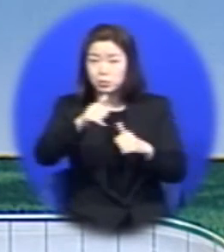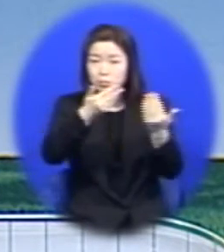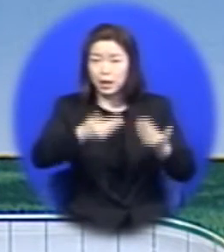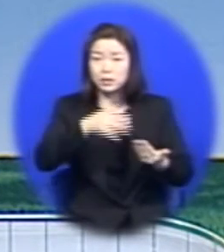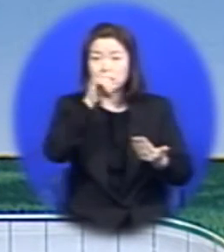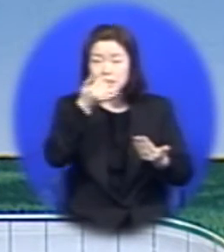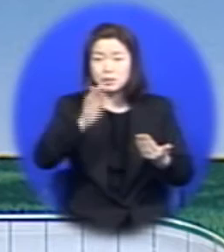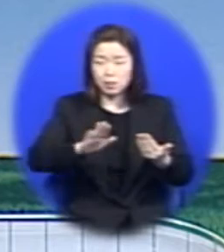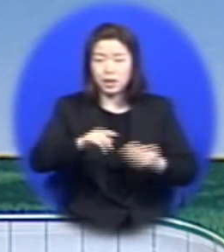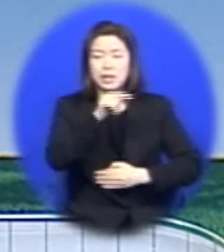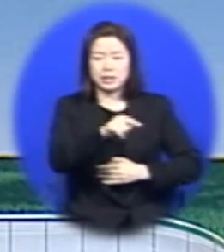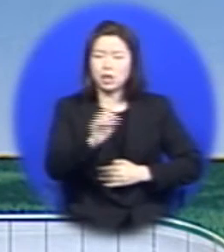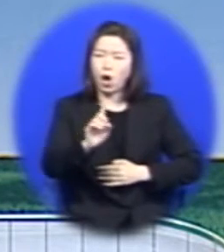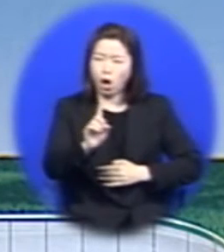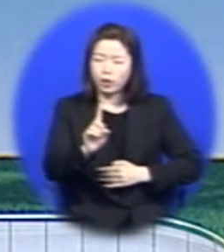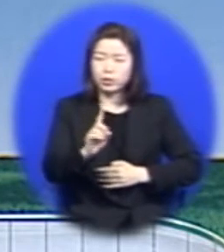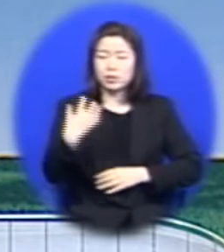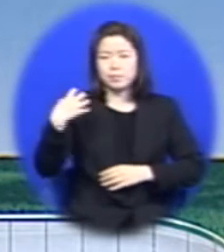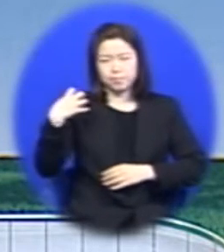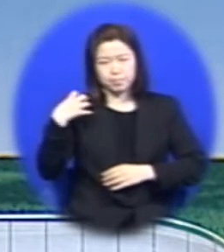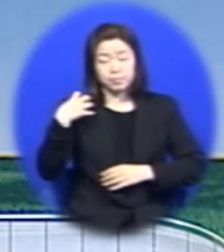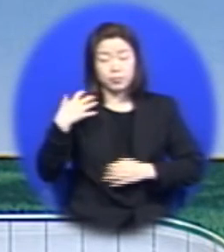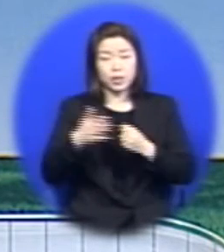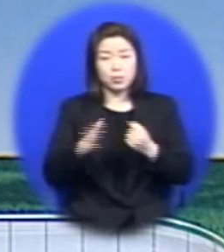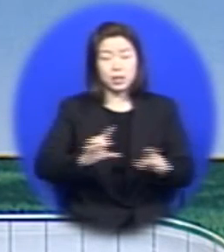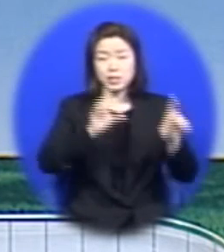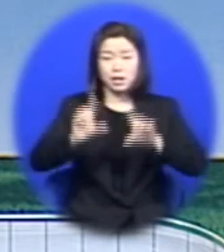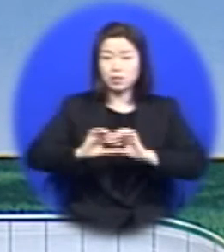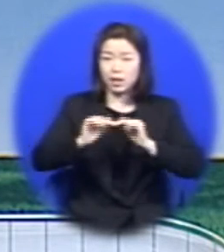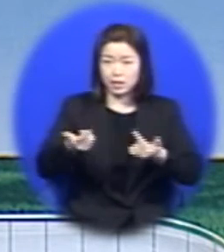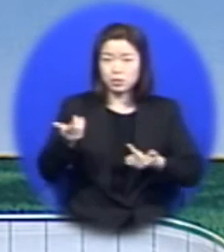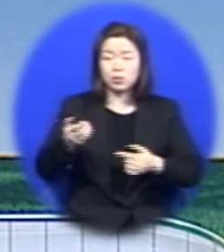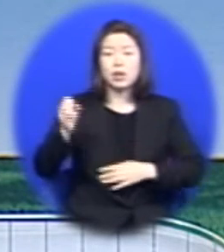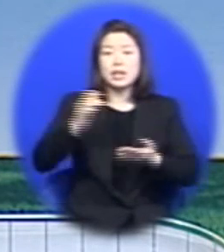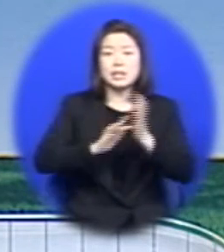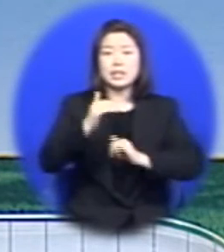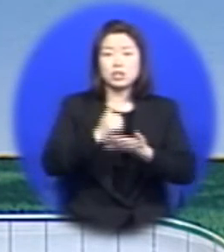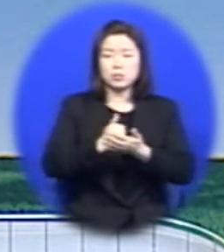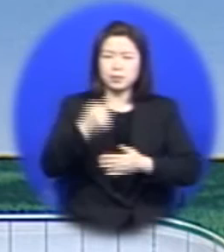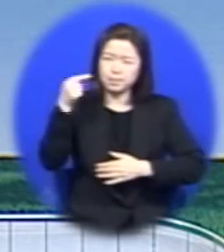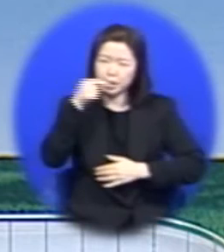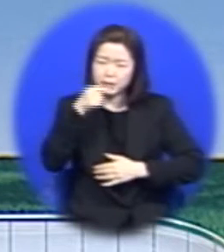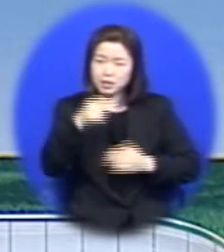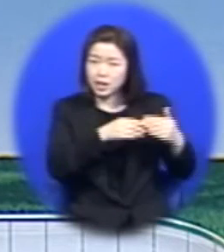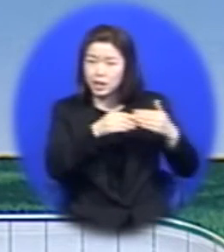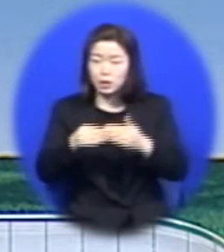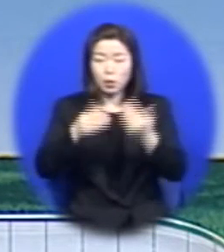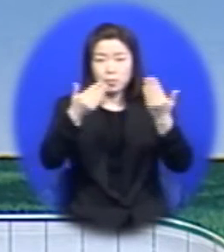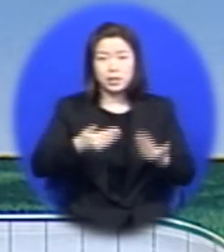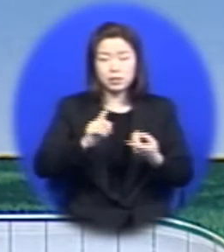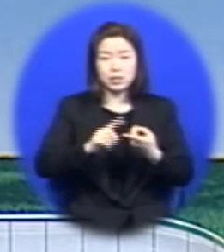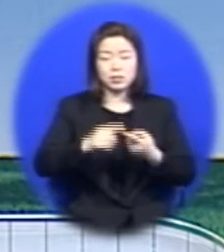그는 그런 어떤 사명 때문에 산 게 아니고 예수님의 철저한 인도를 받았다는 사실을 알게